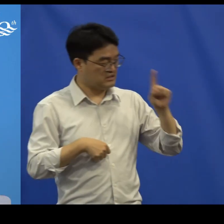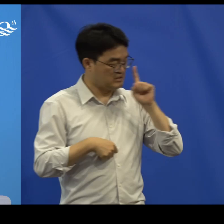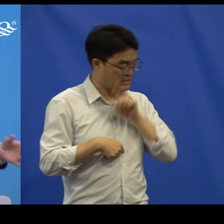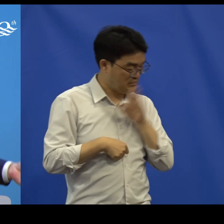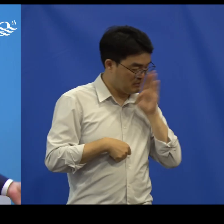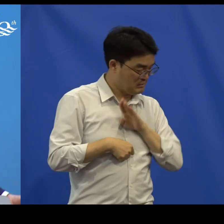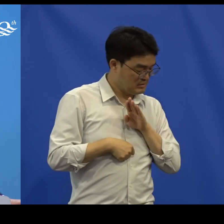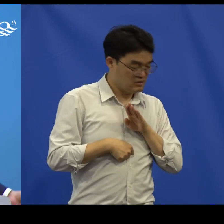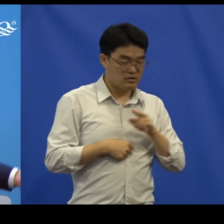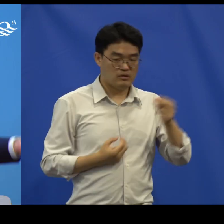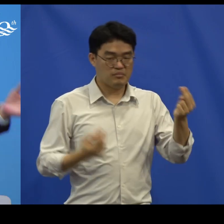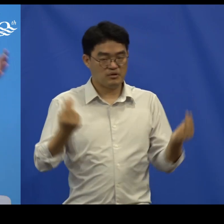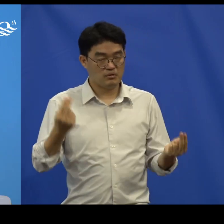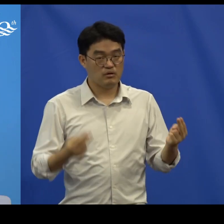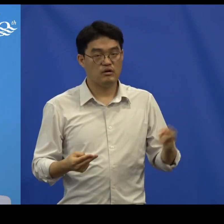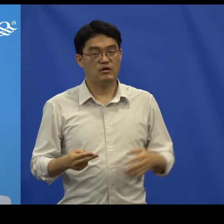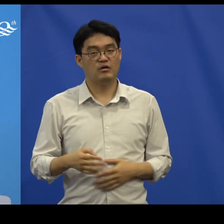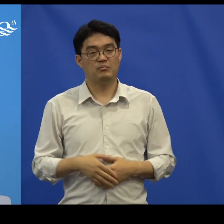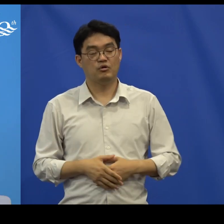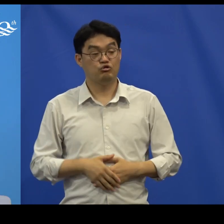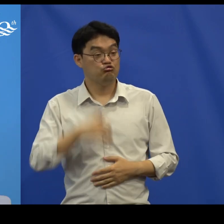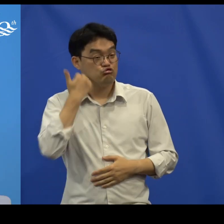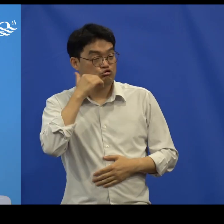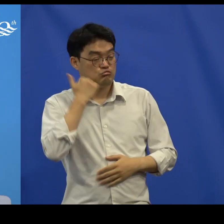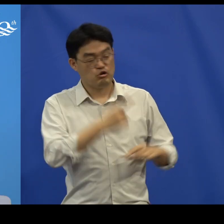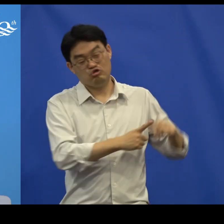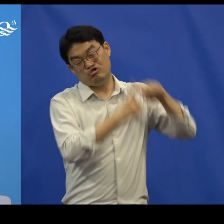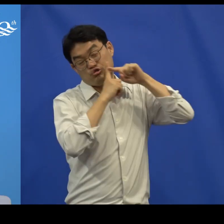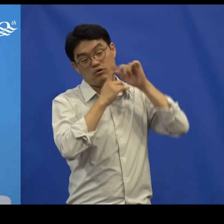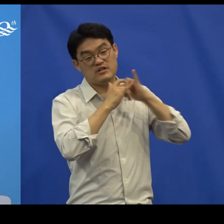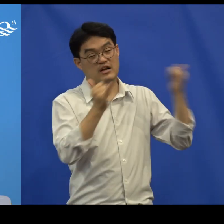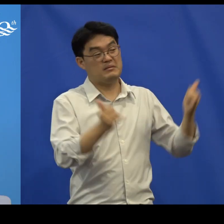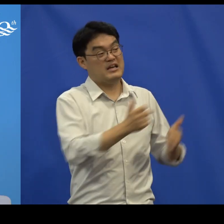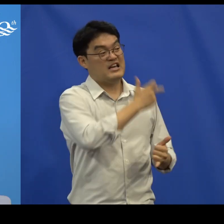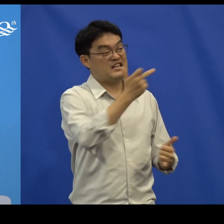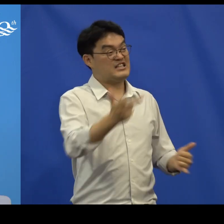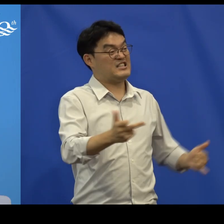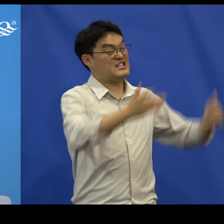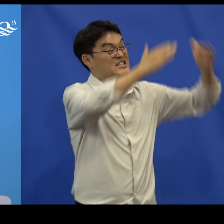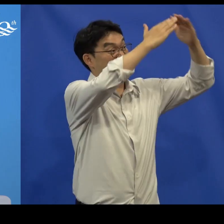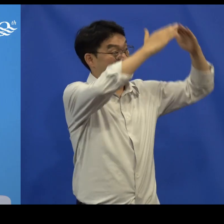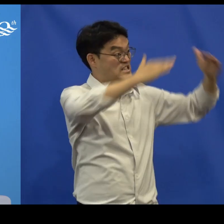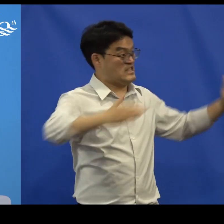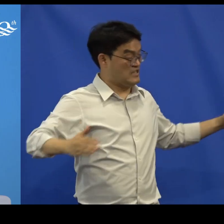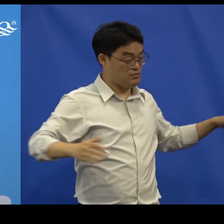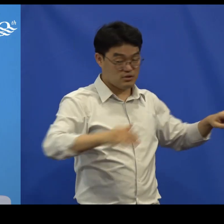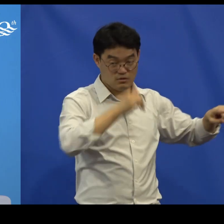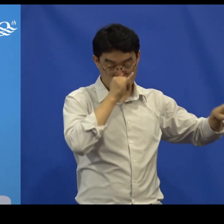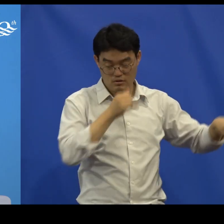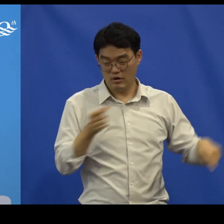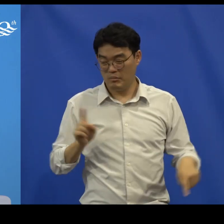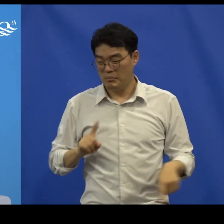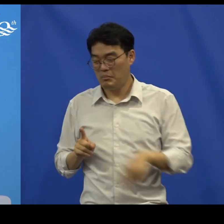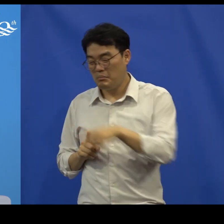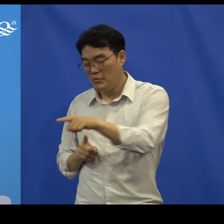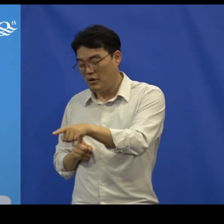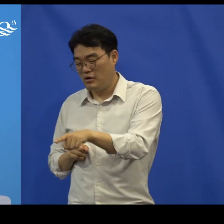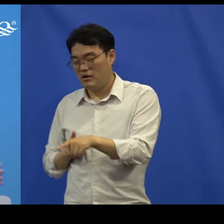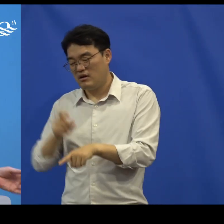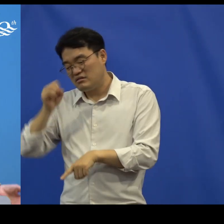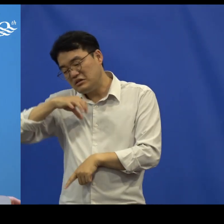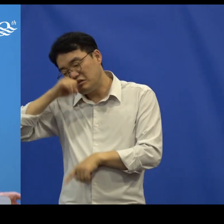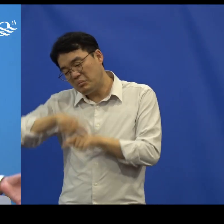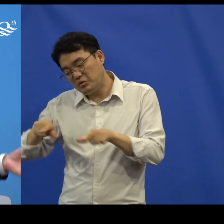그렇게 순교자들은 집이 저택이고 그런 이슬람의 무슬림들은 그러잖아요. 그럼 테러에 참여했던 사람들은